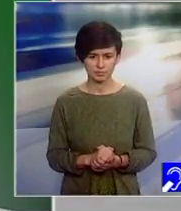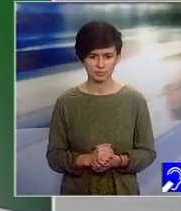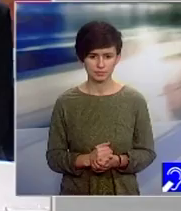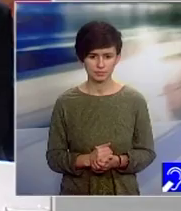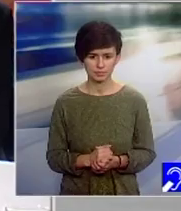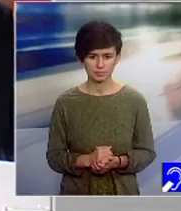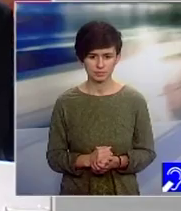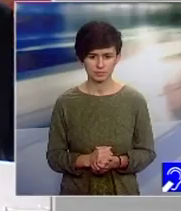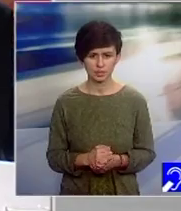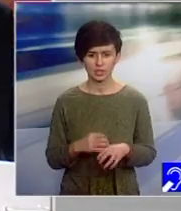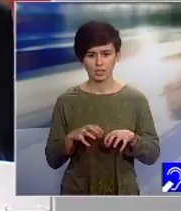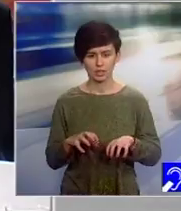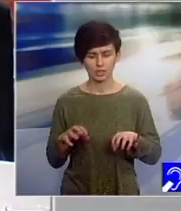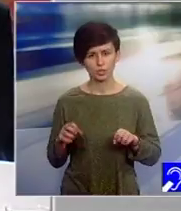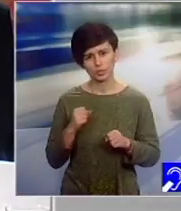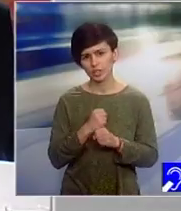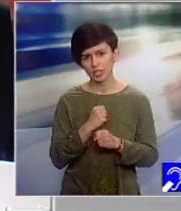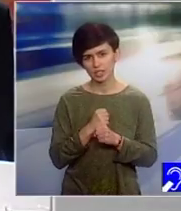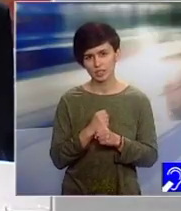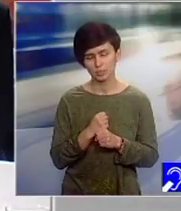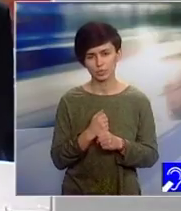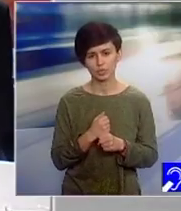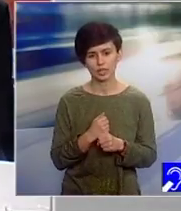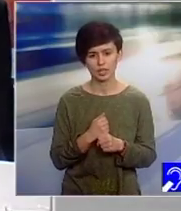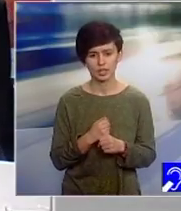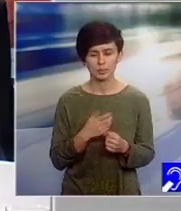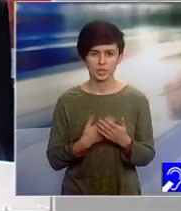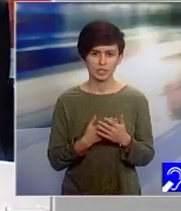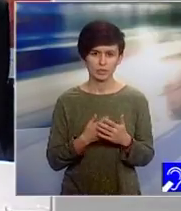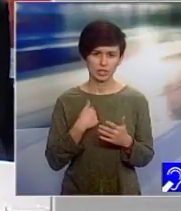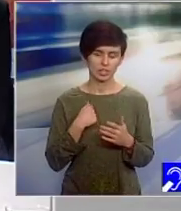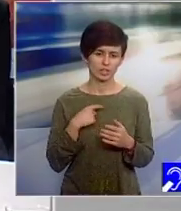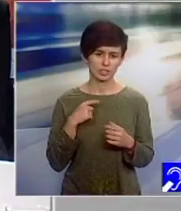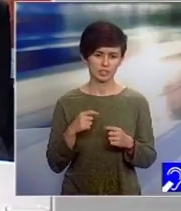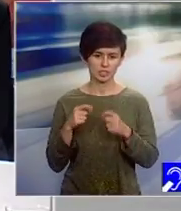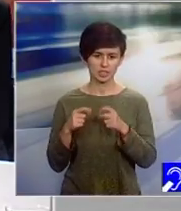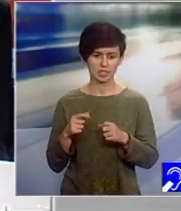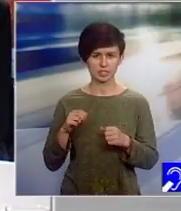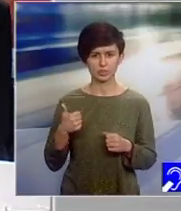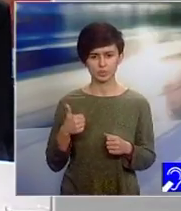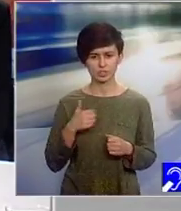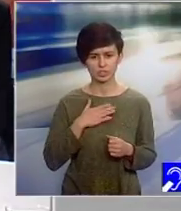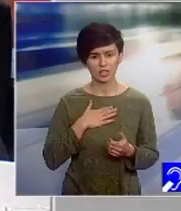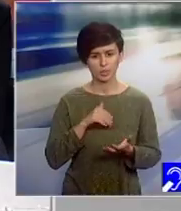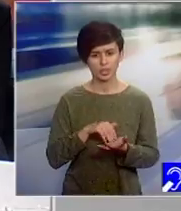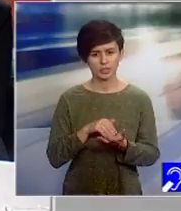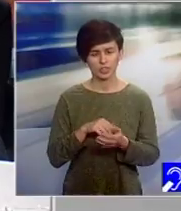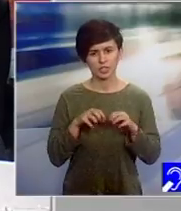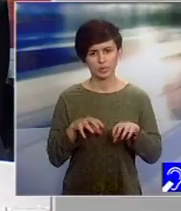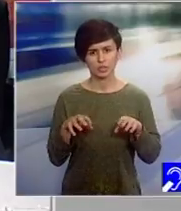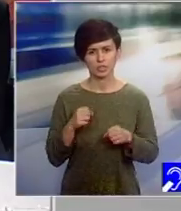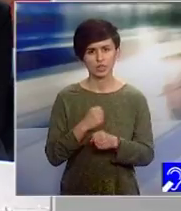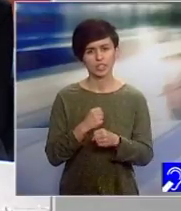aleasă? Locurile de muncă? Da, adică fiind clasa 11-a, imediat termin liceul, am nevoie de un loc de muncă. Trebuie să mă gândesc la asta, așa